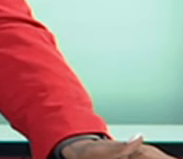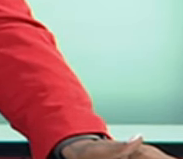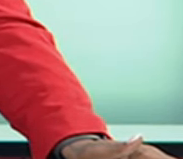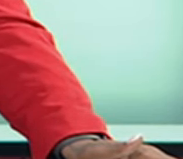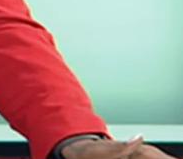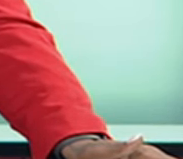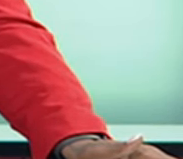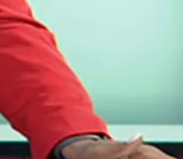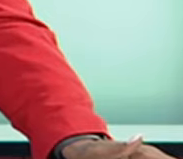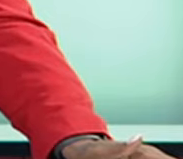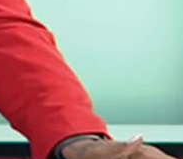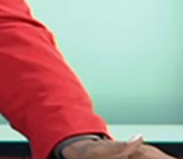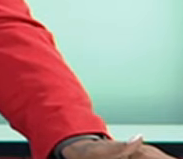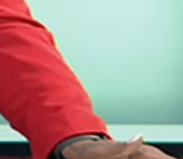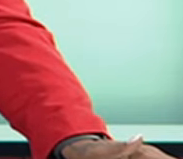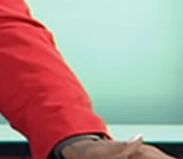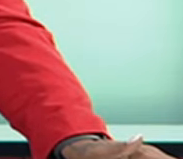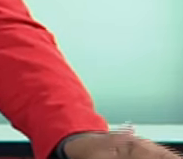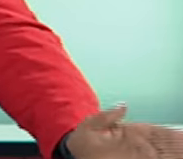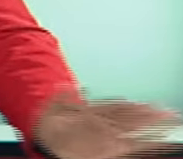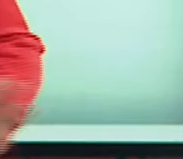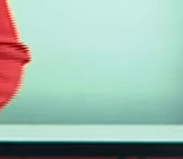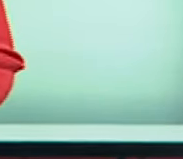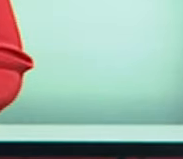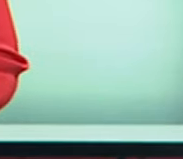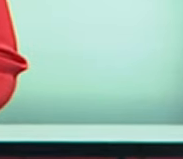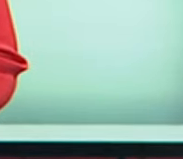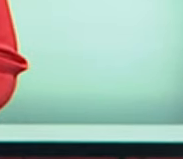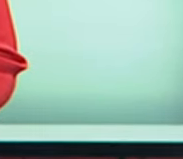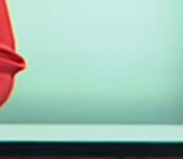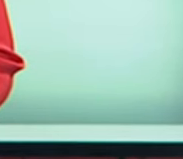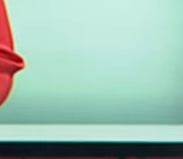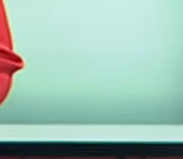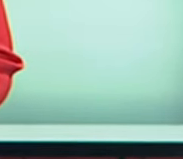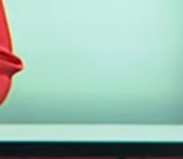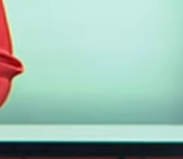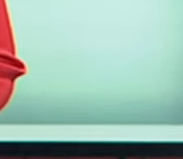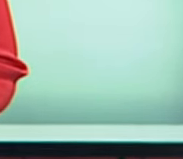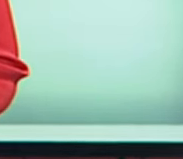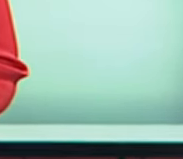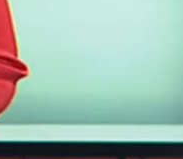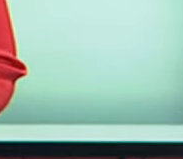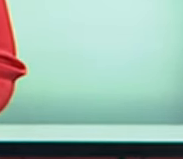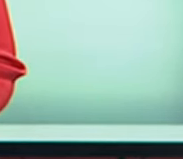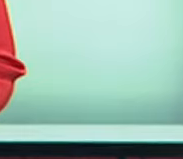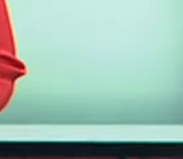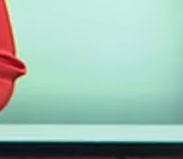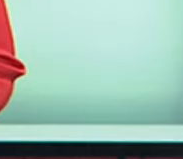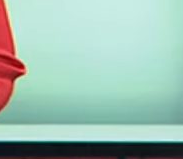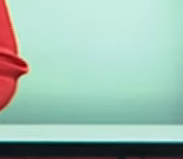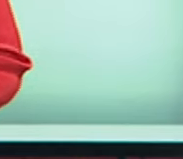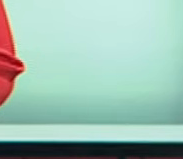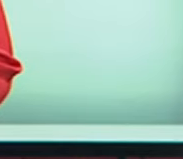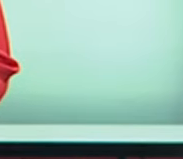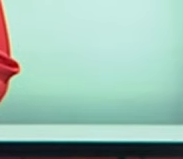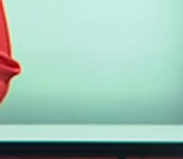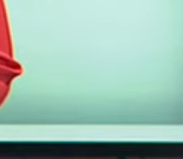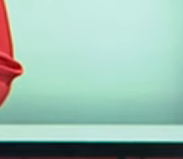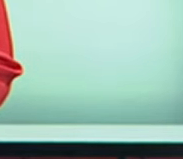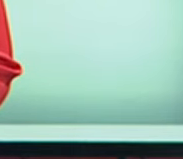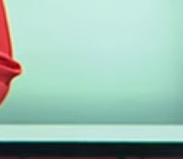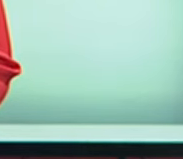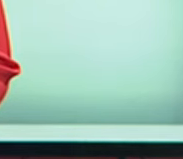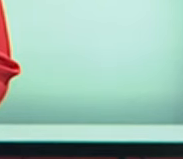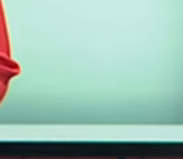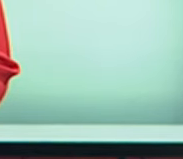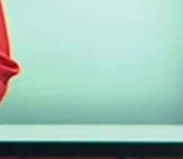Wizara ya Mazingira Eden Duale ametetea hatua ya serikali kuwapeleka wanajeshi kwenye maeneo mbalimbali wakati wa